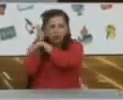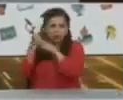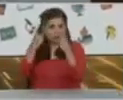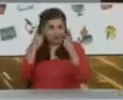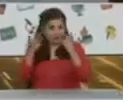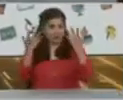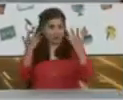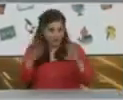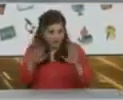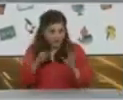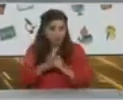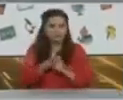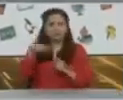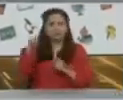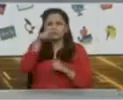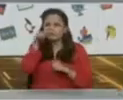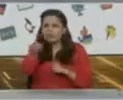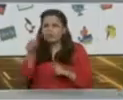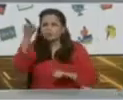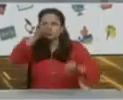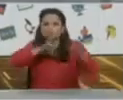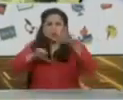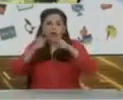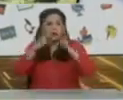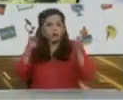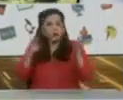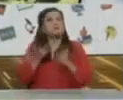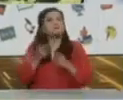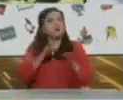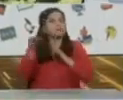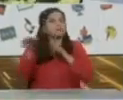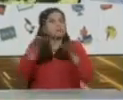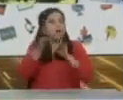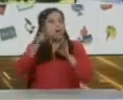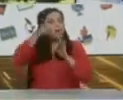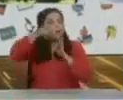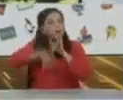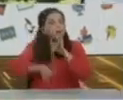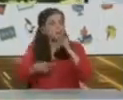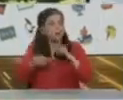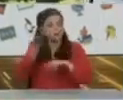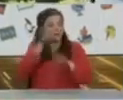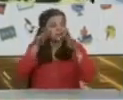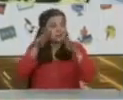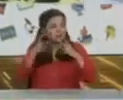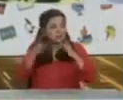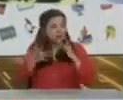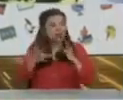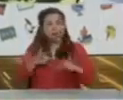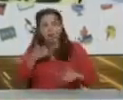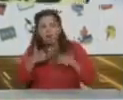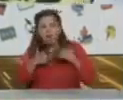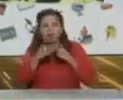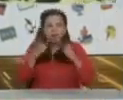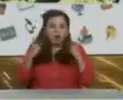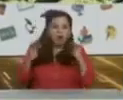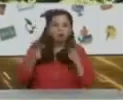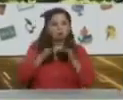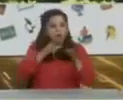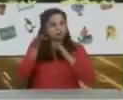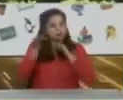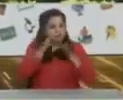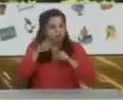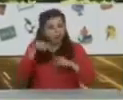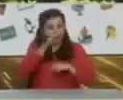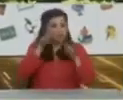इस बारे में वैज्ञानिक तरीके से, तर्कबद्ध तरीके से, इमोशंस के साथ बातें बताई गई